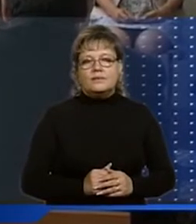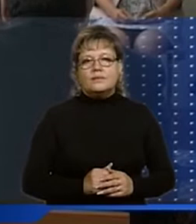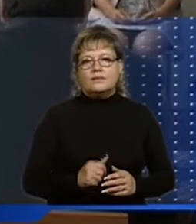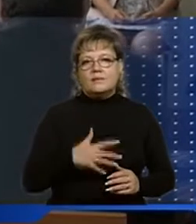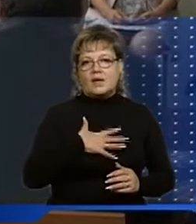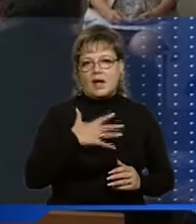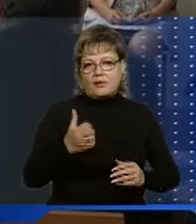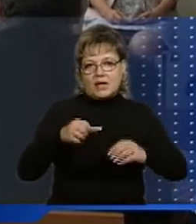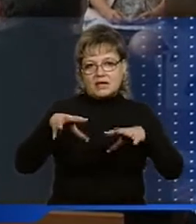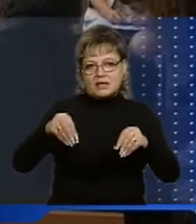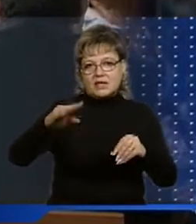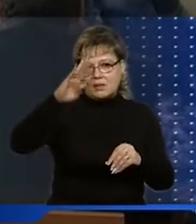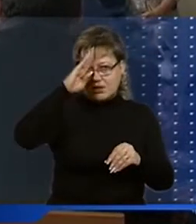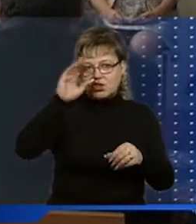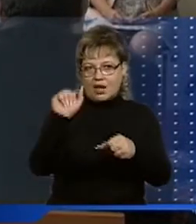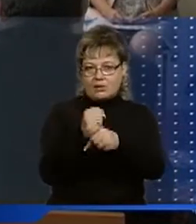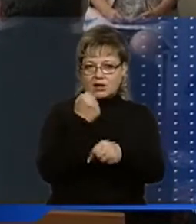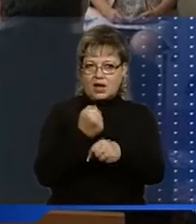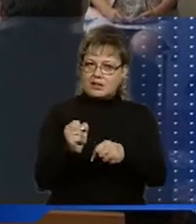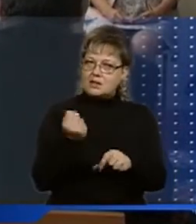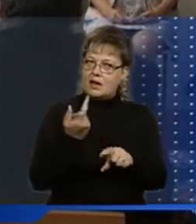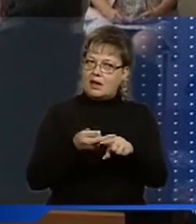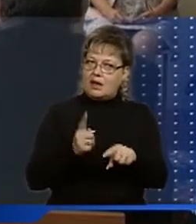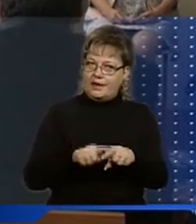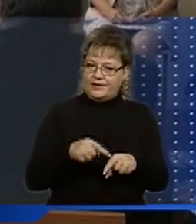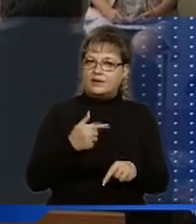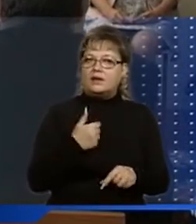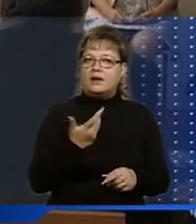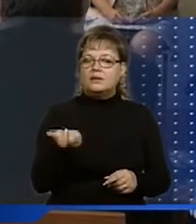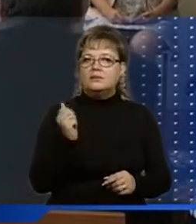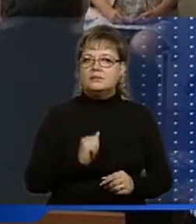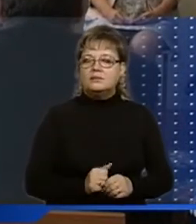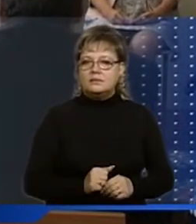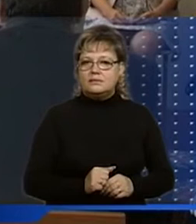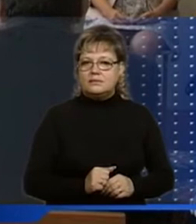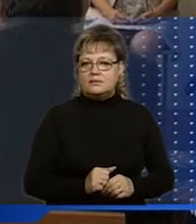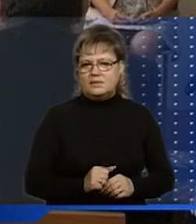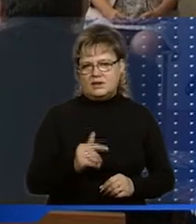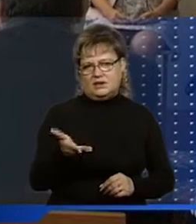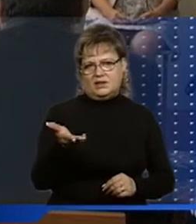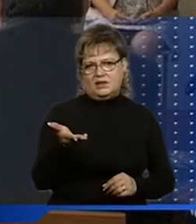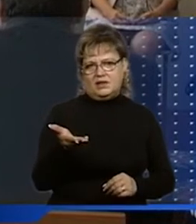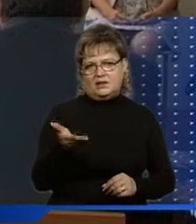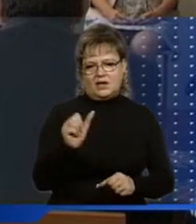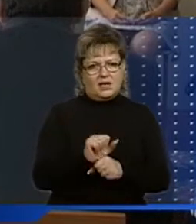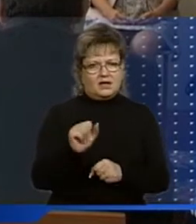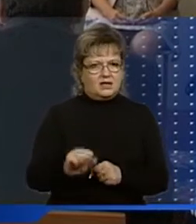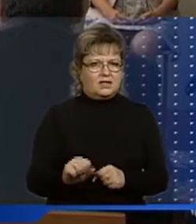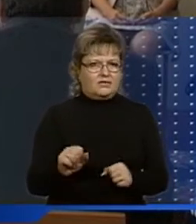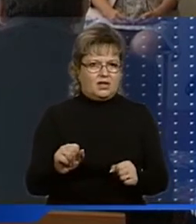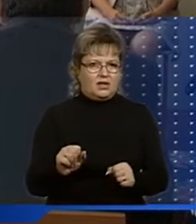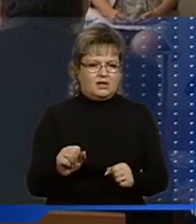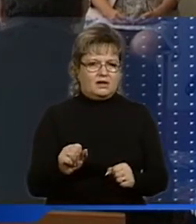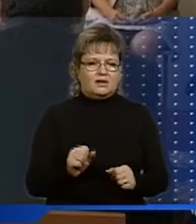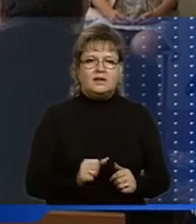Опять с соседскими мальчишками дрался, аль на яблоне лазит. И это у меня старая не прошла.